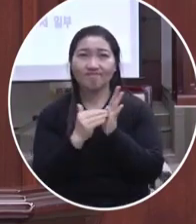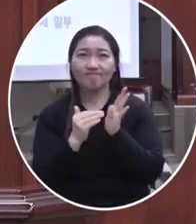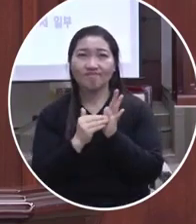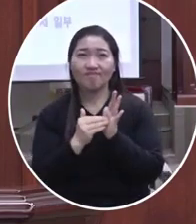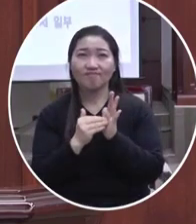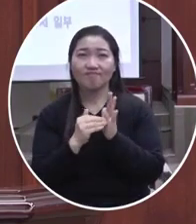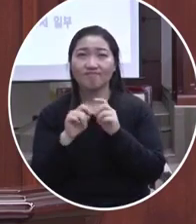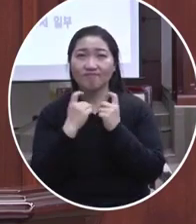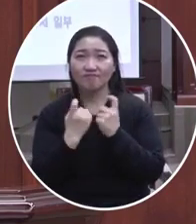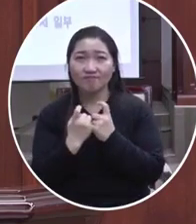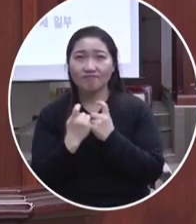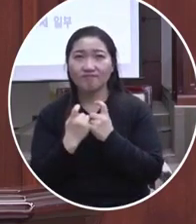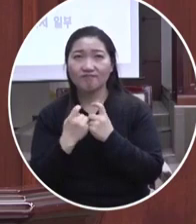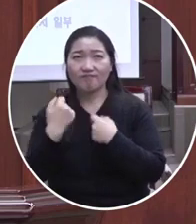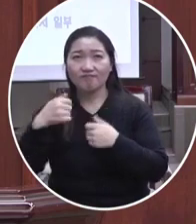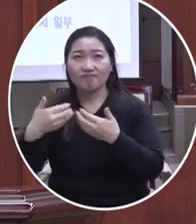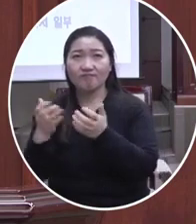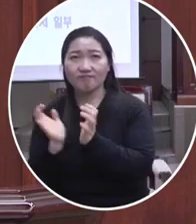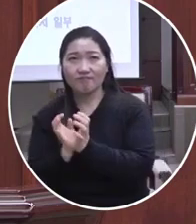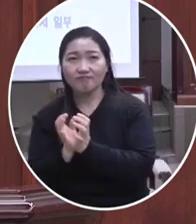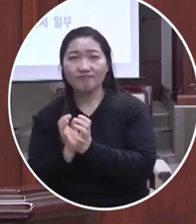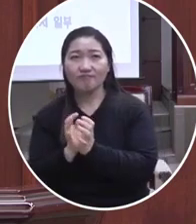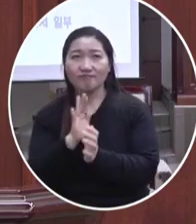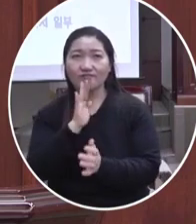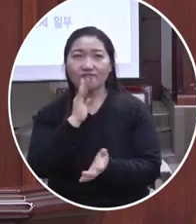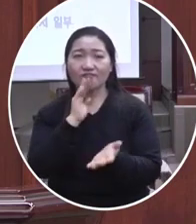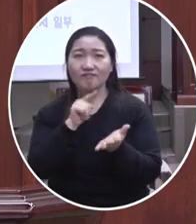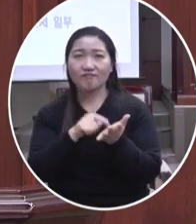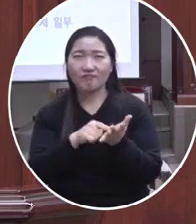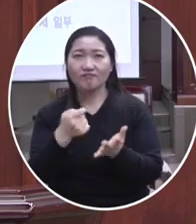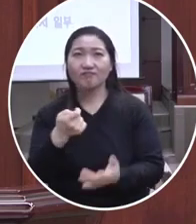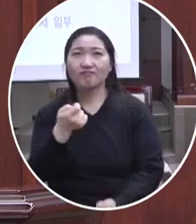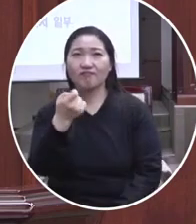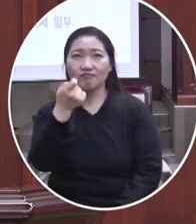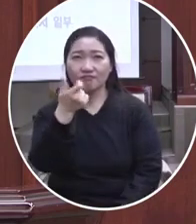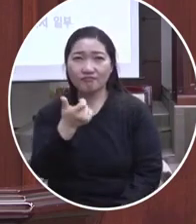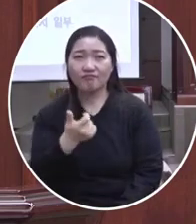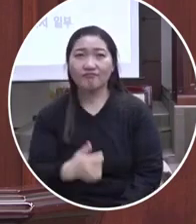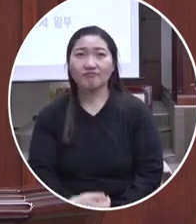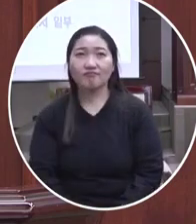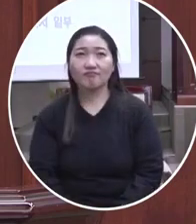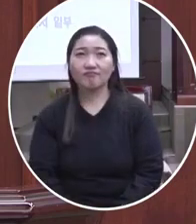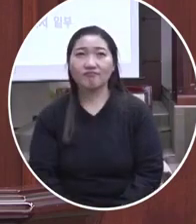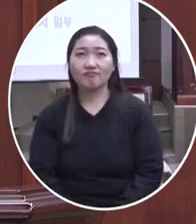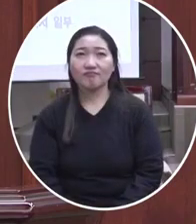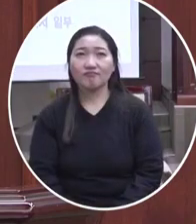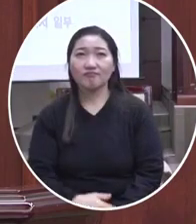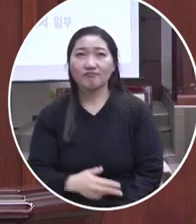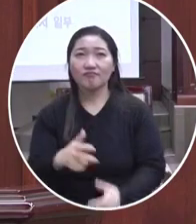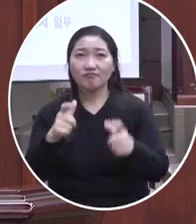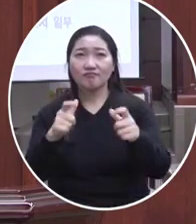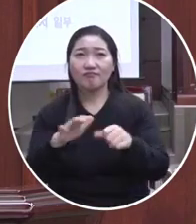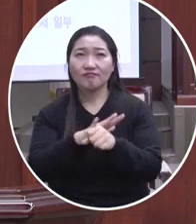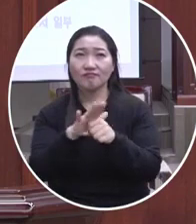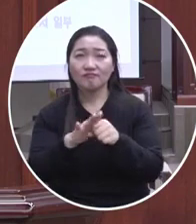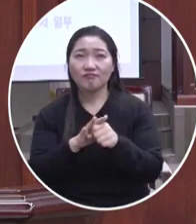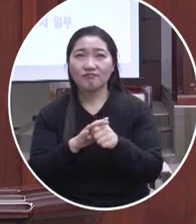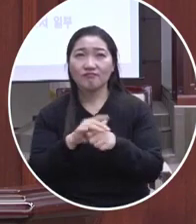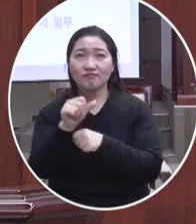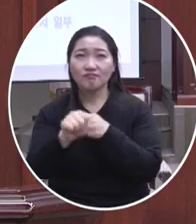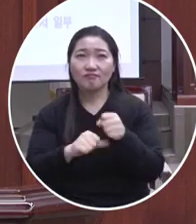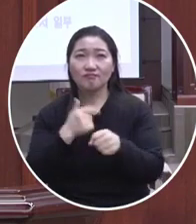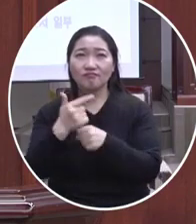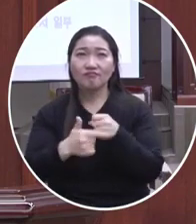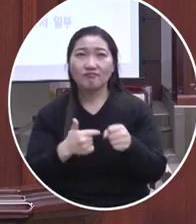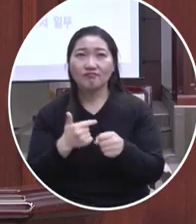전부입니다. 개인에게도 예술단 팀에게도 턱없이 부족한 금액이라 생각합니다. 지역을 사랑하는